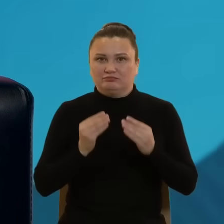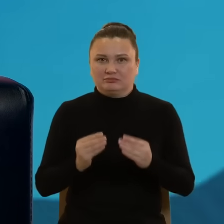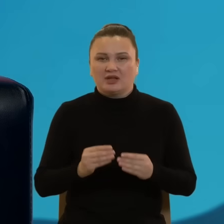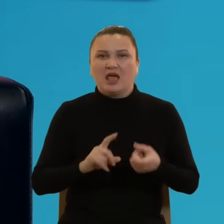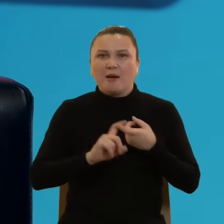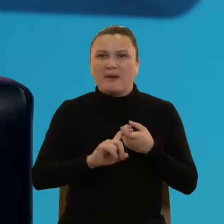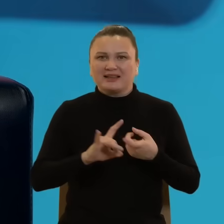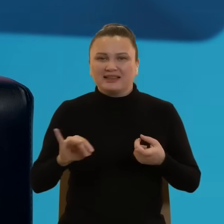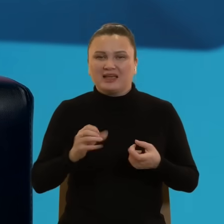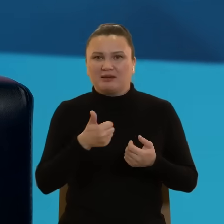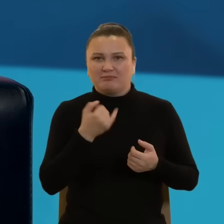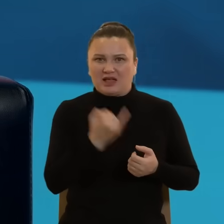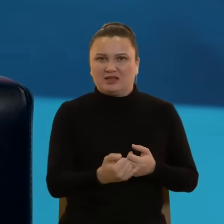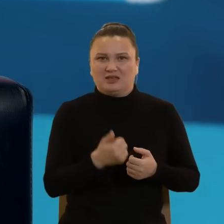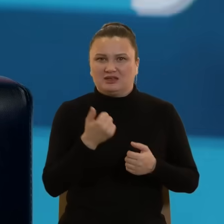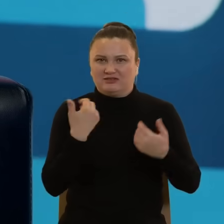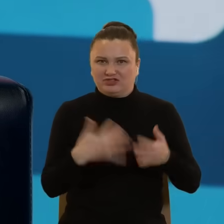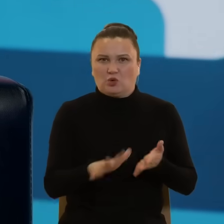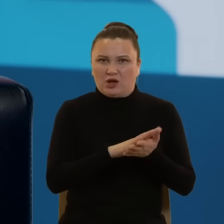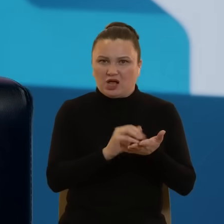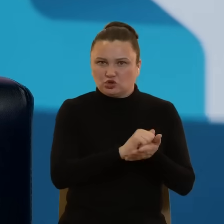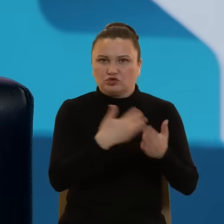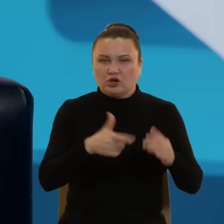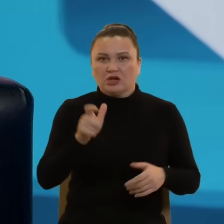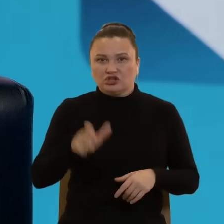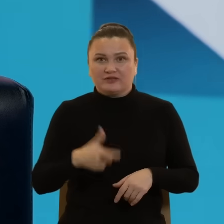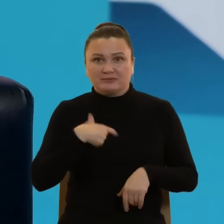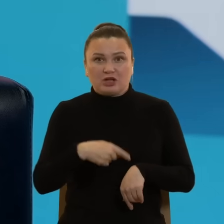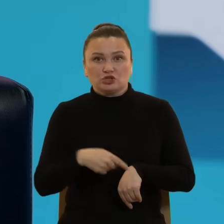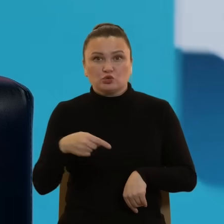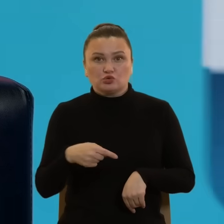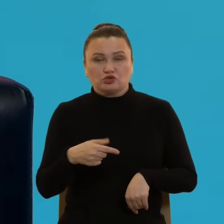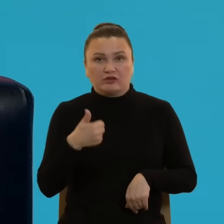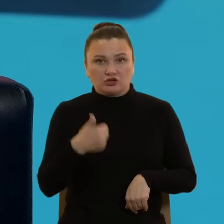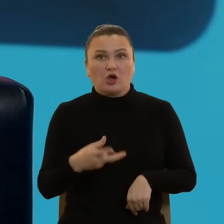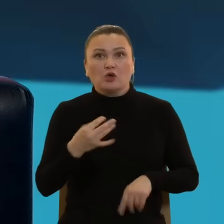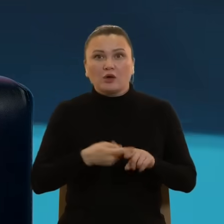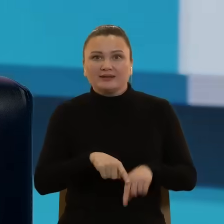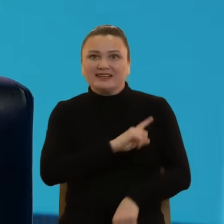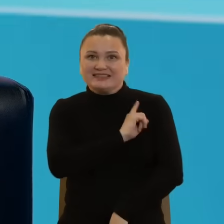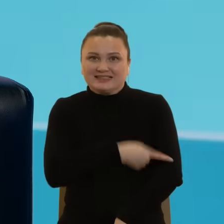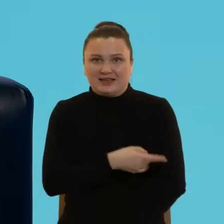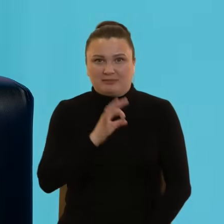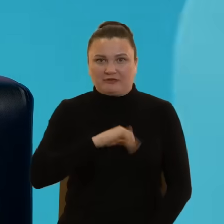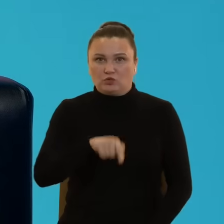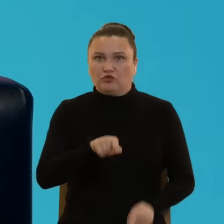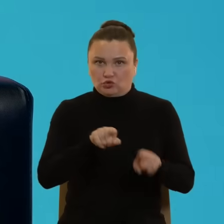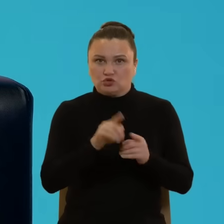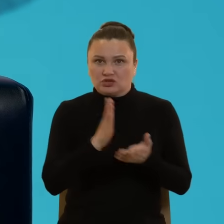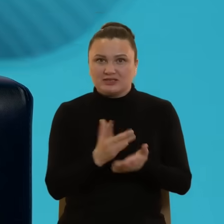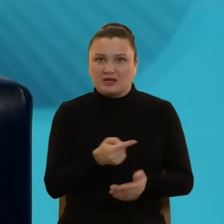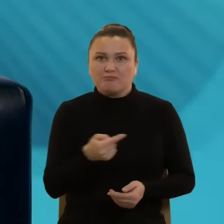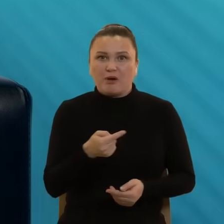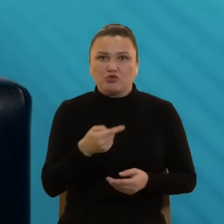злые, плохие, разрушены, и вроде человек чувствует себя хорошо, но это же сильный препарат, у него наверняка есть тоже какие-то